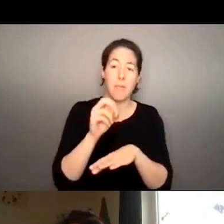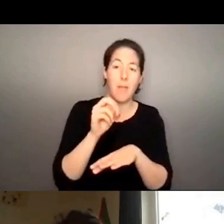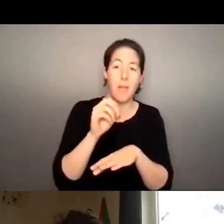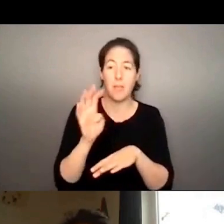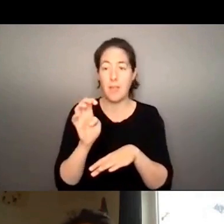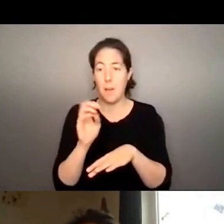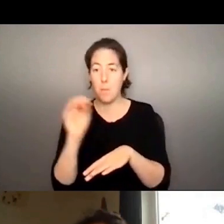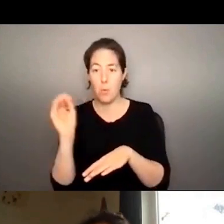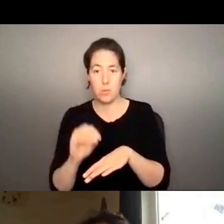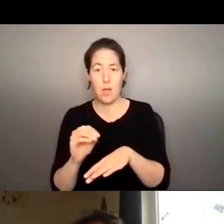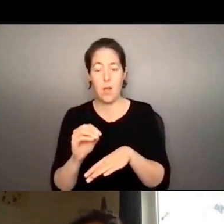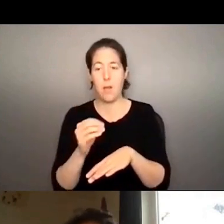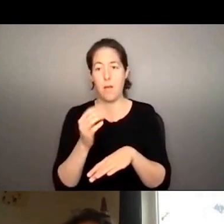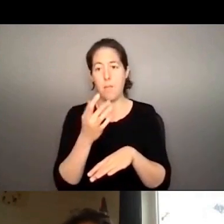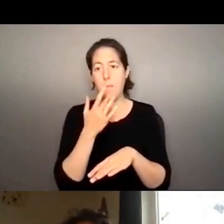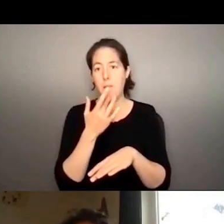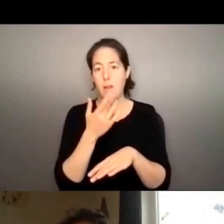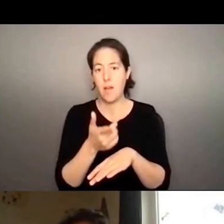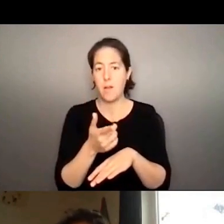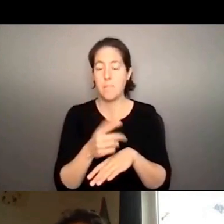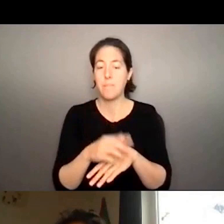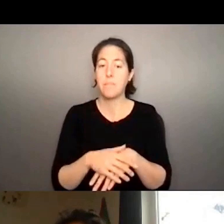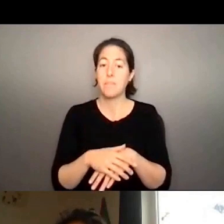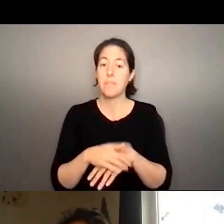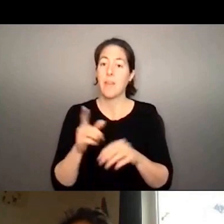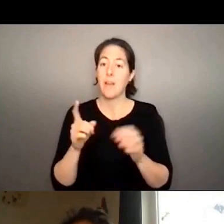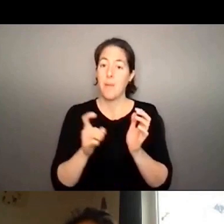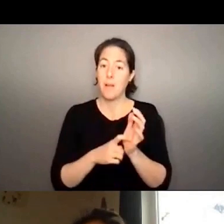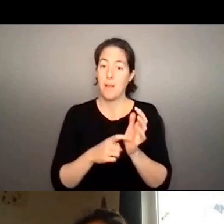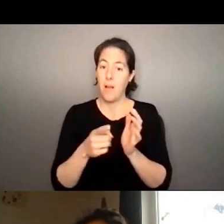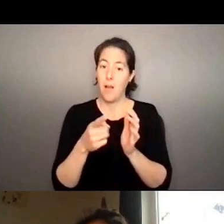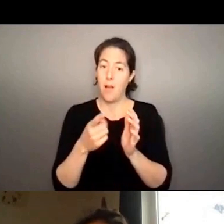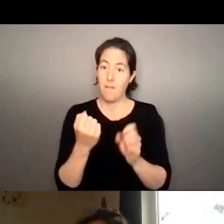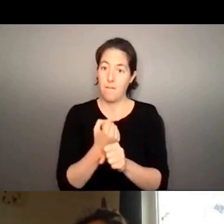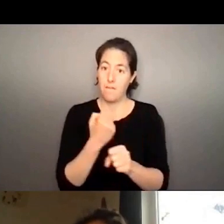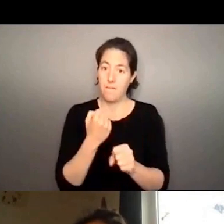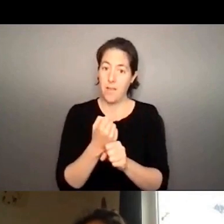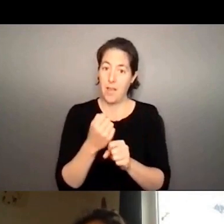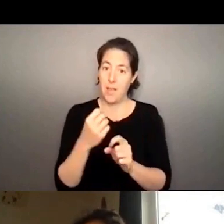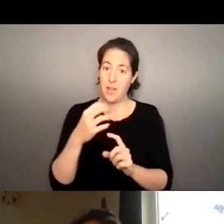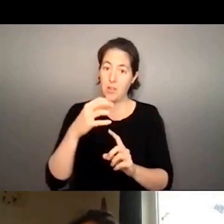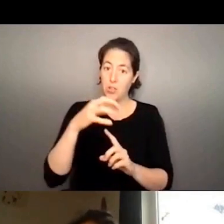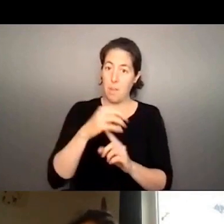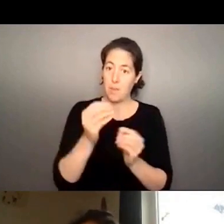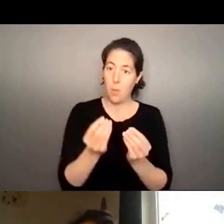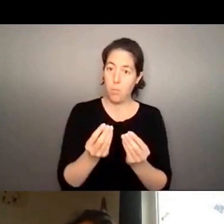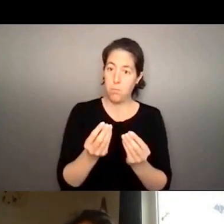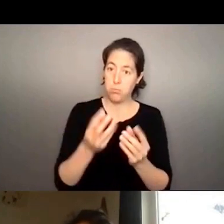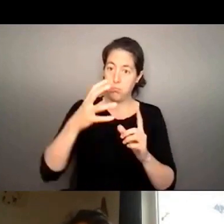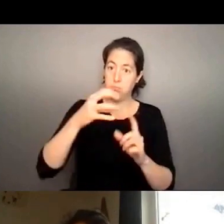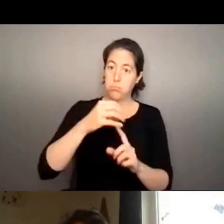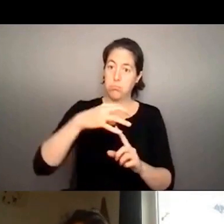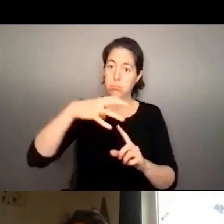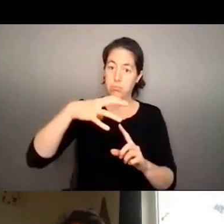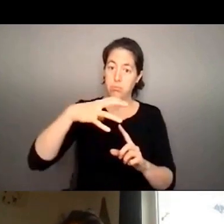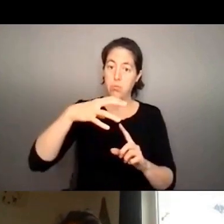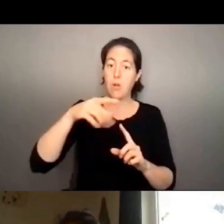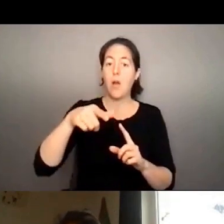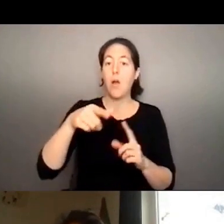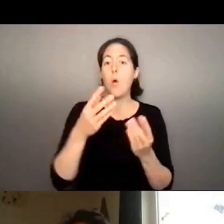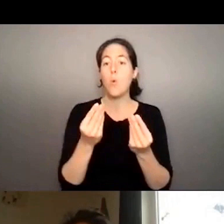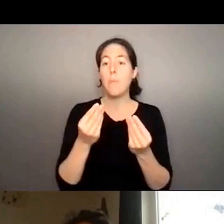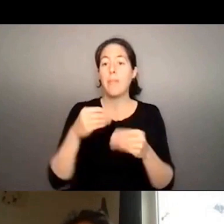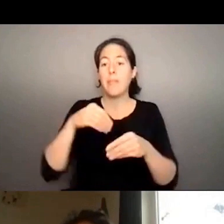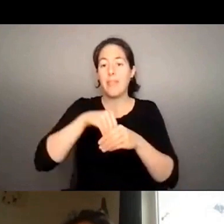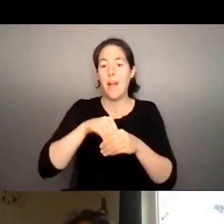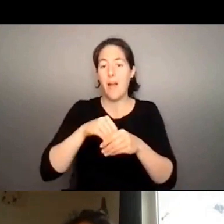%. Mais quand ces fonges-là vont produire des champignons, les champignons, eux, vont avoir une humidité dans leurs fruits, dans